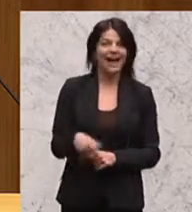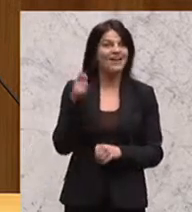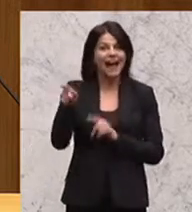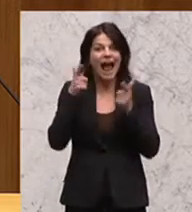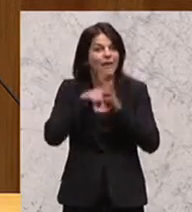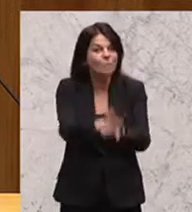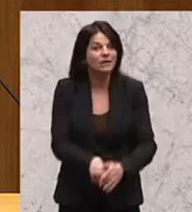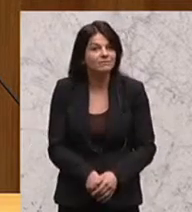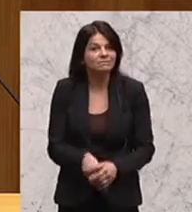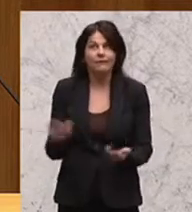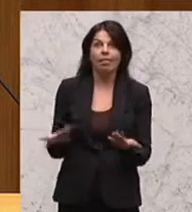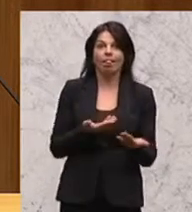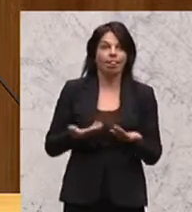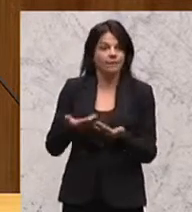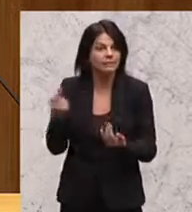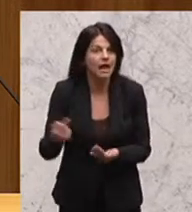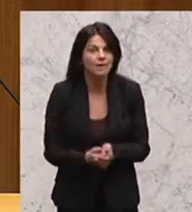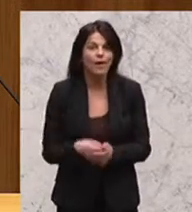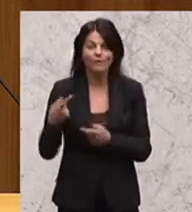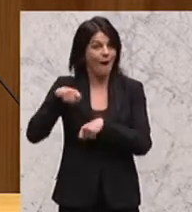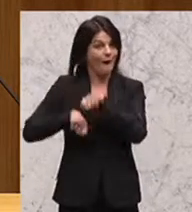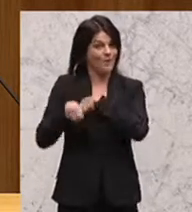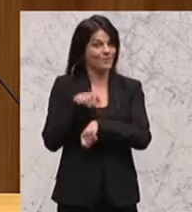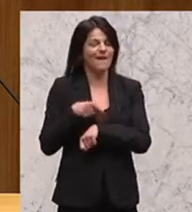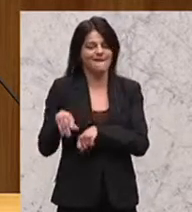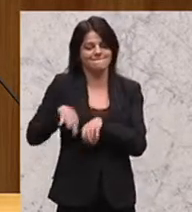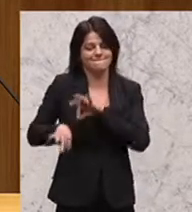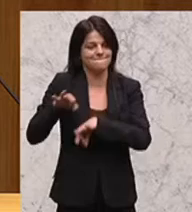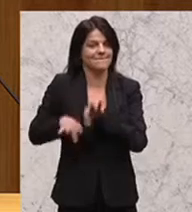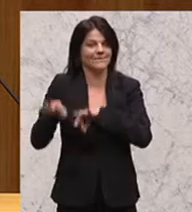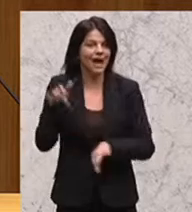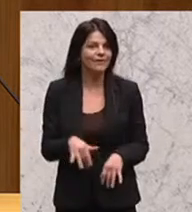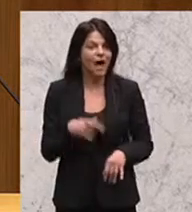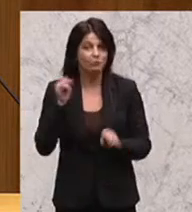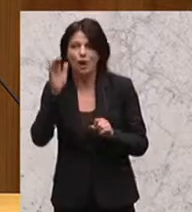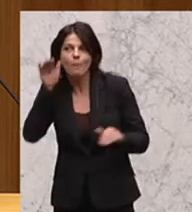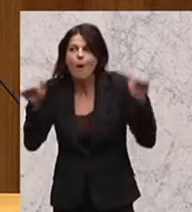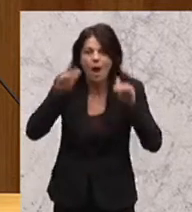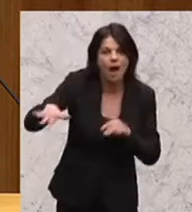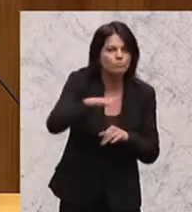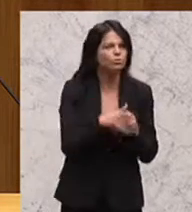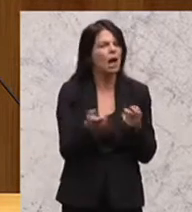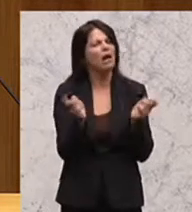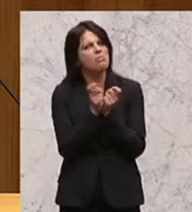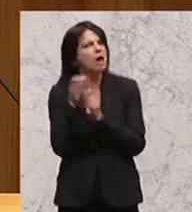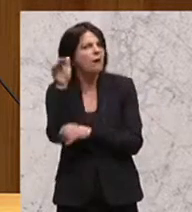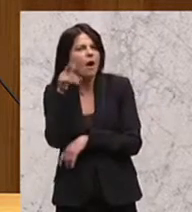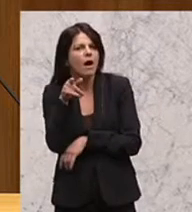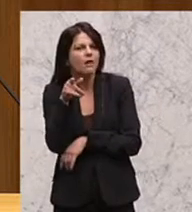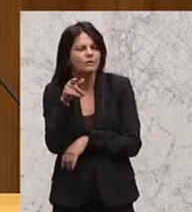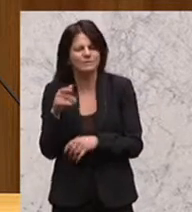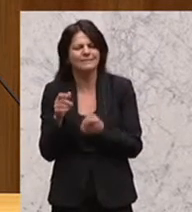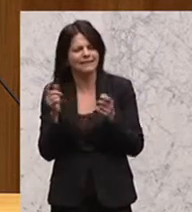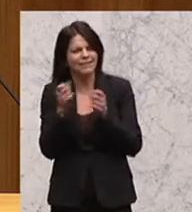Lobby. Und all jene, die bei der Korruption tatsächlich fest mitmischen, und das hören wir ja immer wieder, man muss ja nur die Nachrichten hören, was da